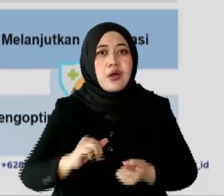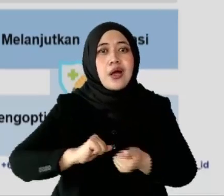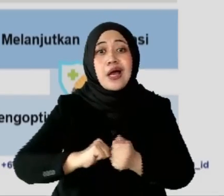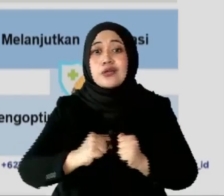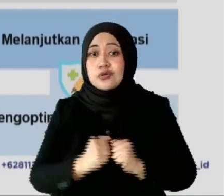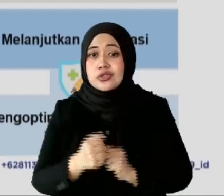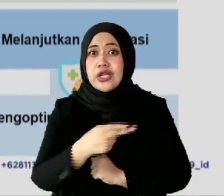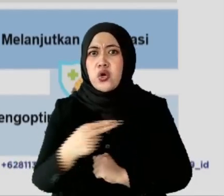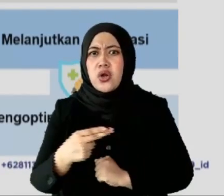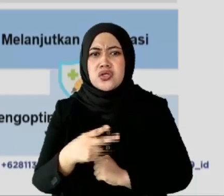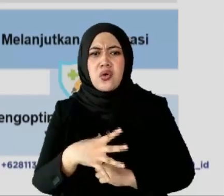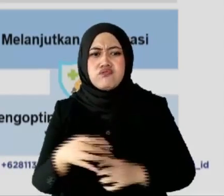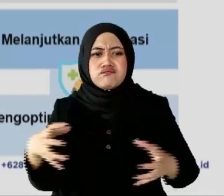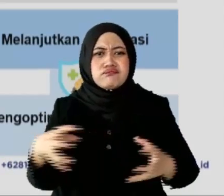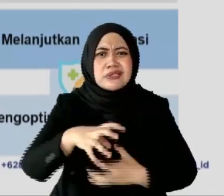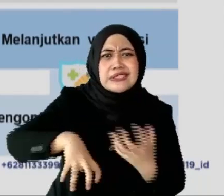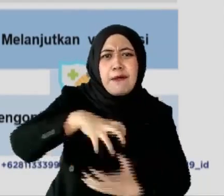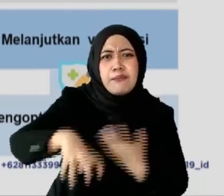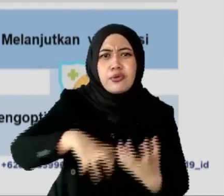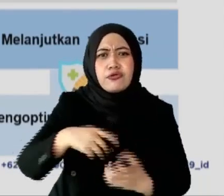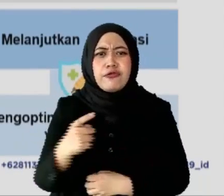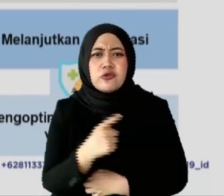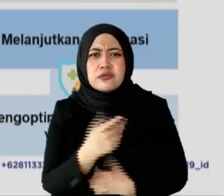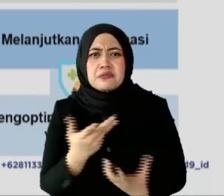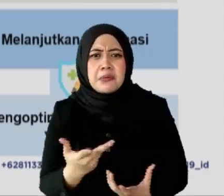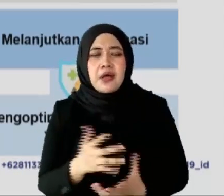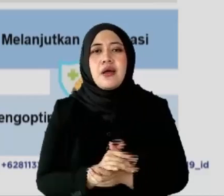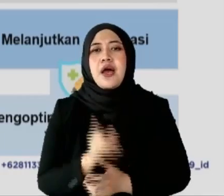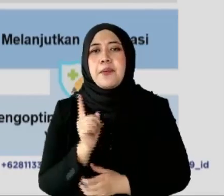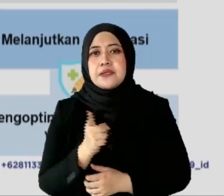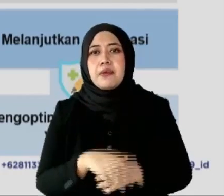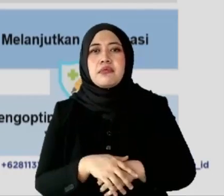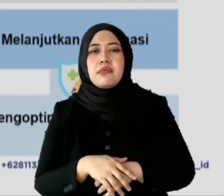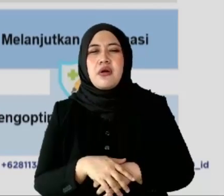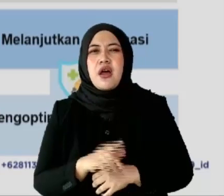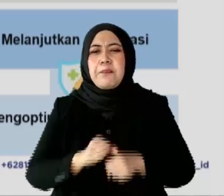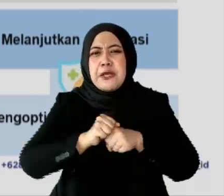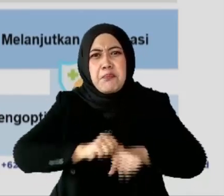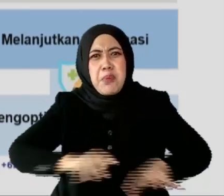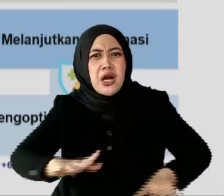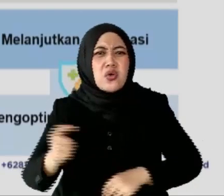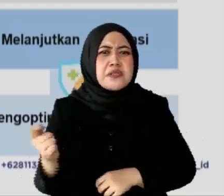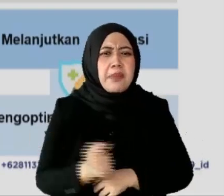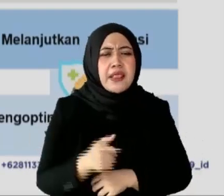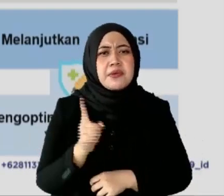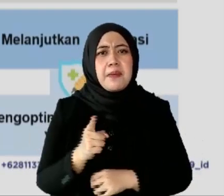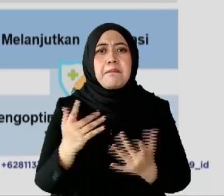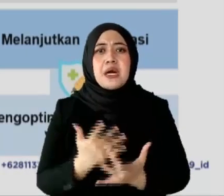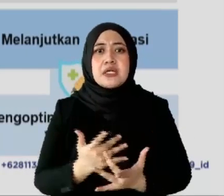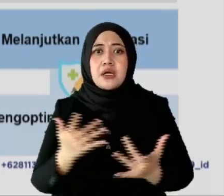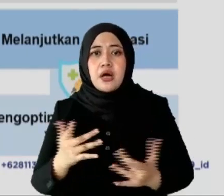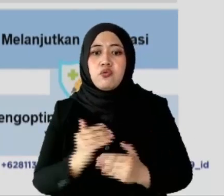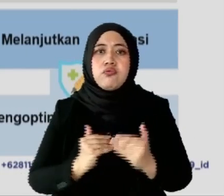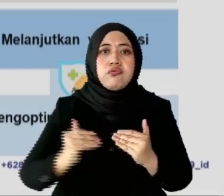kasus-kasus yang ada di Indonesia, karena pada prinsipnya mutasi akan menjadi lebih masif saat penularan di masyarakat